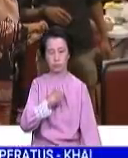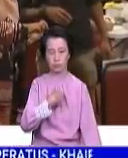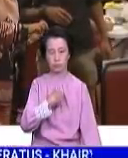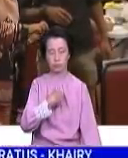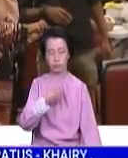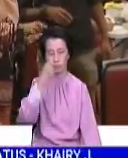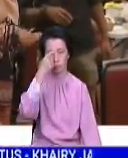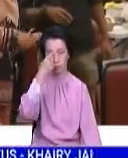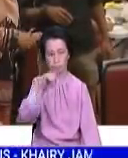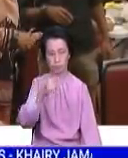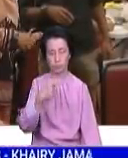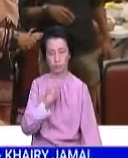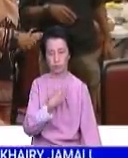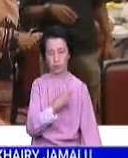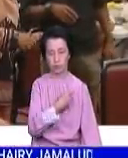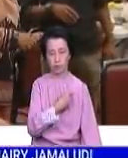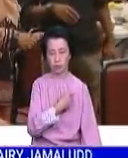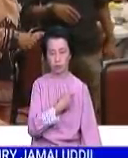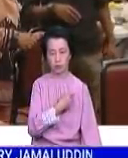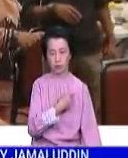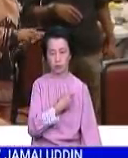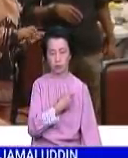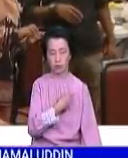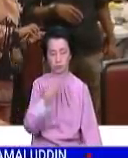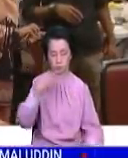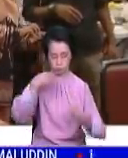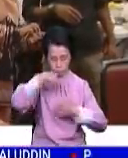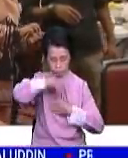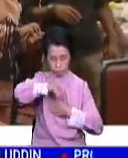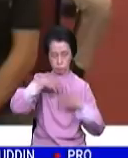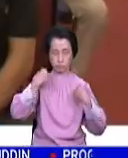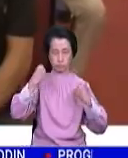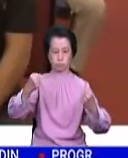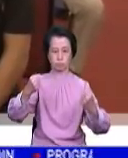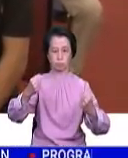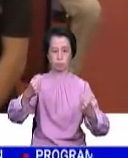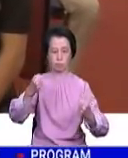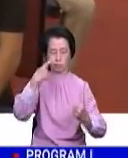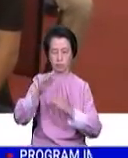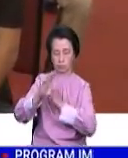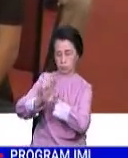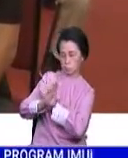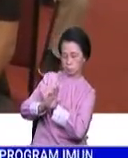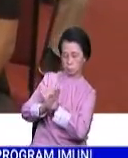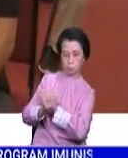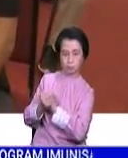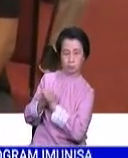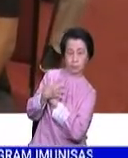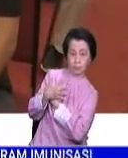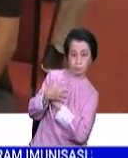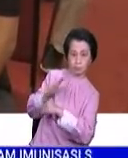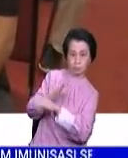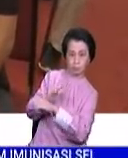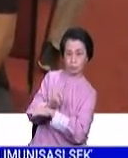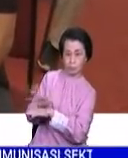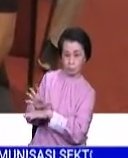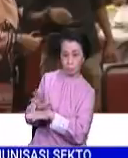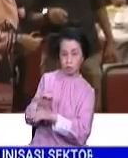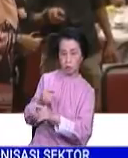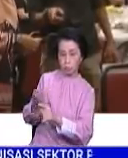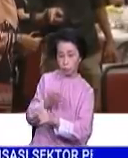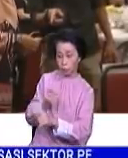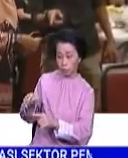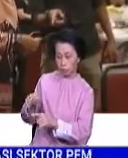dia untuk kita antibody kita lagi kuat lah, untuk kita apa nih mencegah penyakit COVID tu sebelum dia